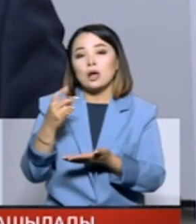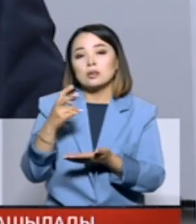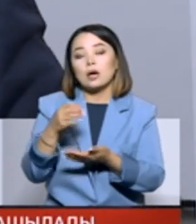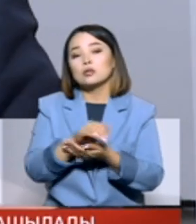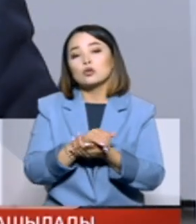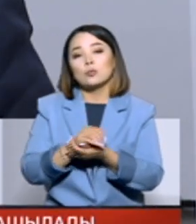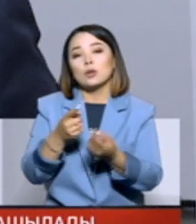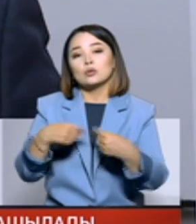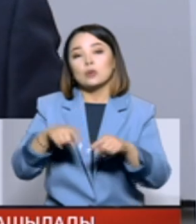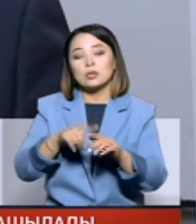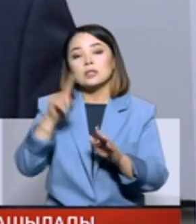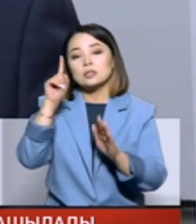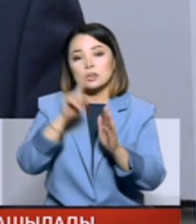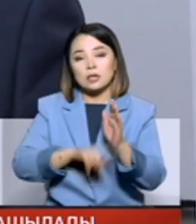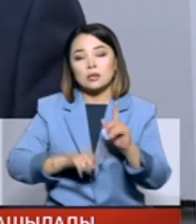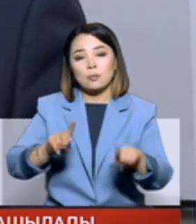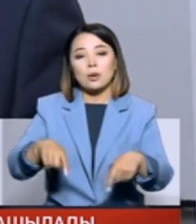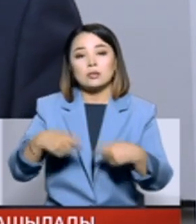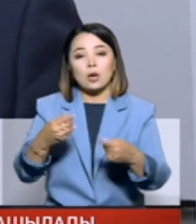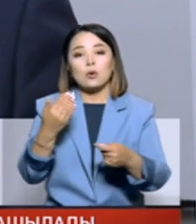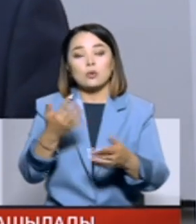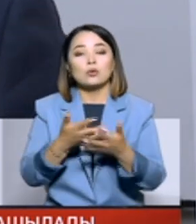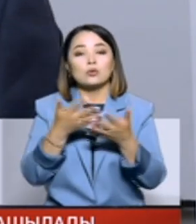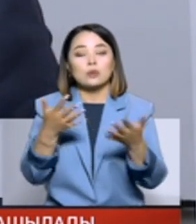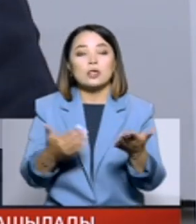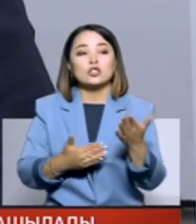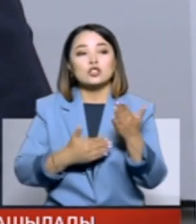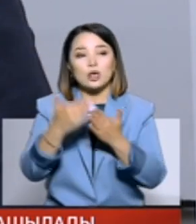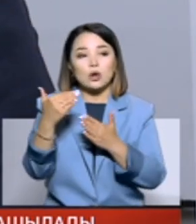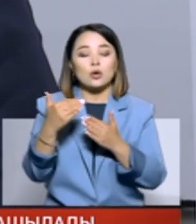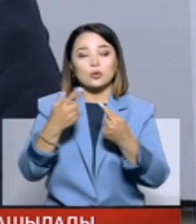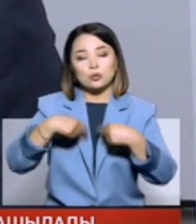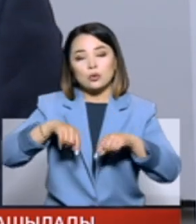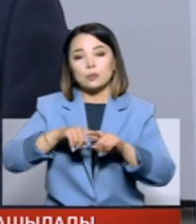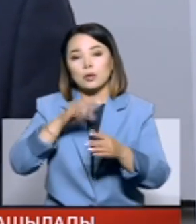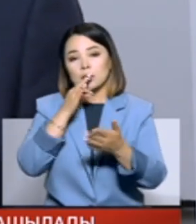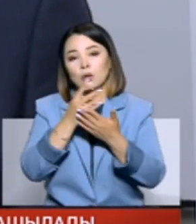ынтымақтастық ұйымына сенім артуы оның үлкен жоғары деңгейдегі ұйым екенін көрсетіп отыр.